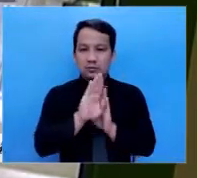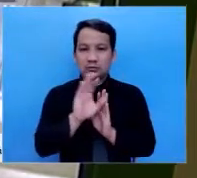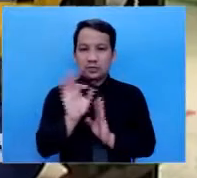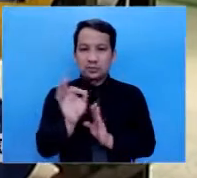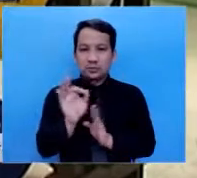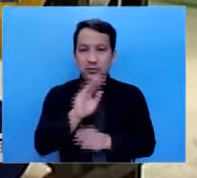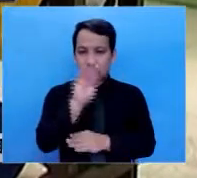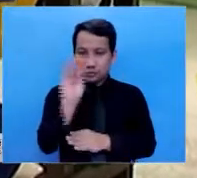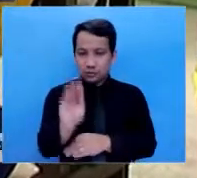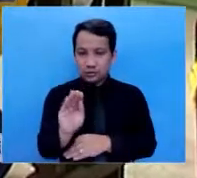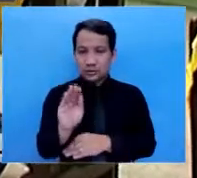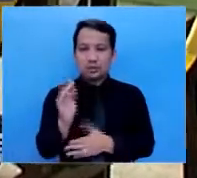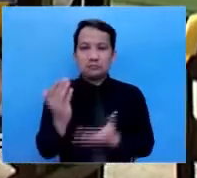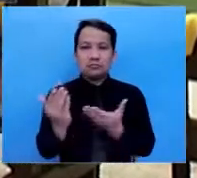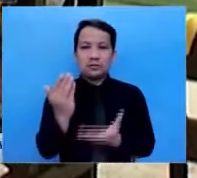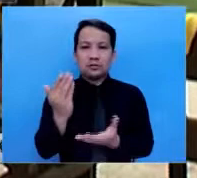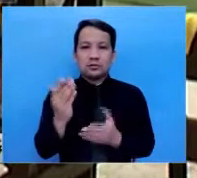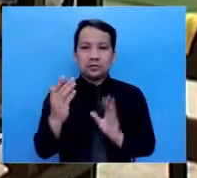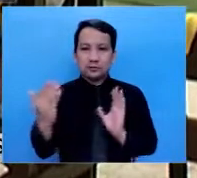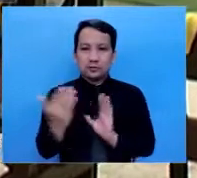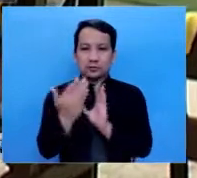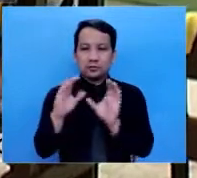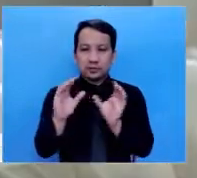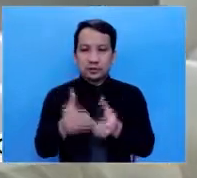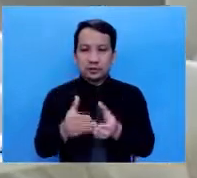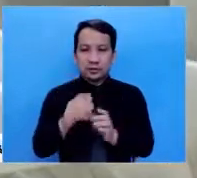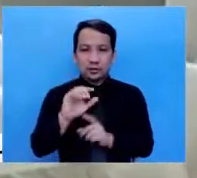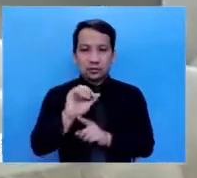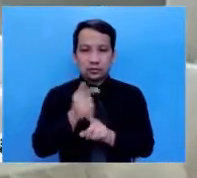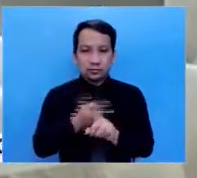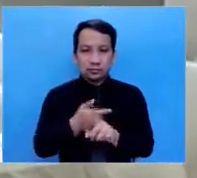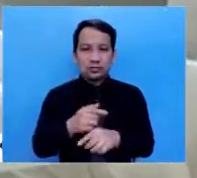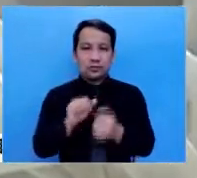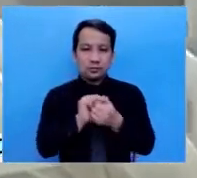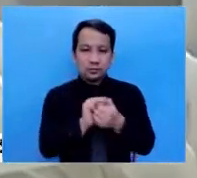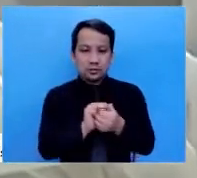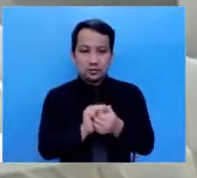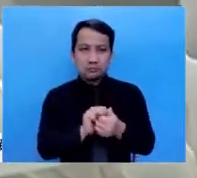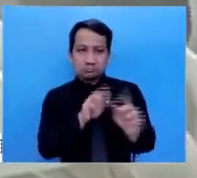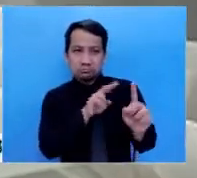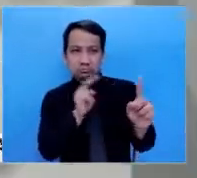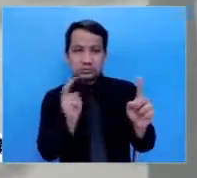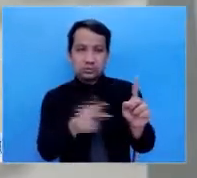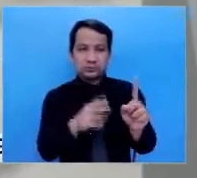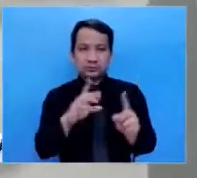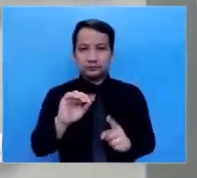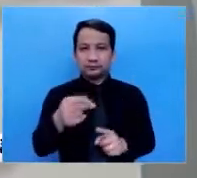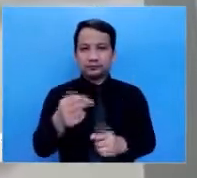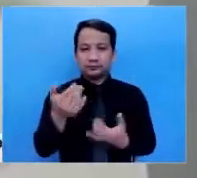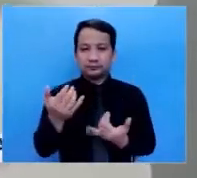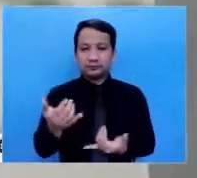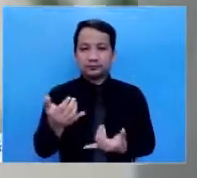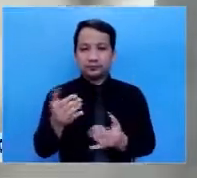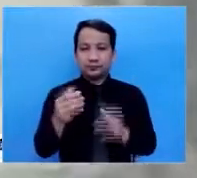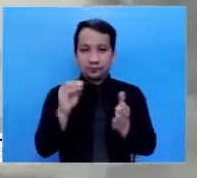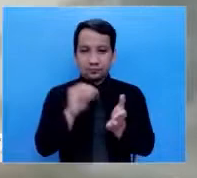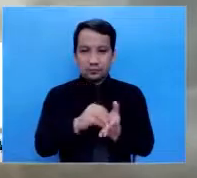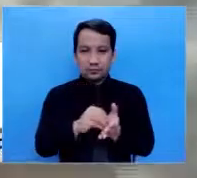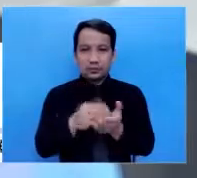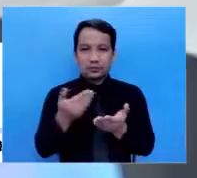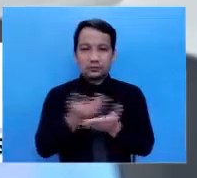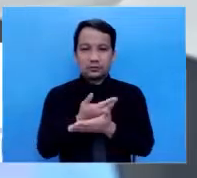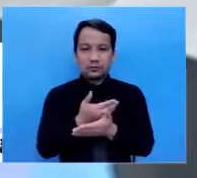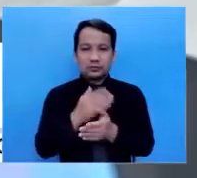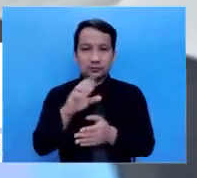ang capacity ng face-to-face classes sa Agosto. Kasabay ng projections na yan ng DOH, nakapagtala rin ng mga bagong kaso ng